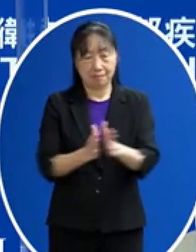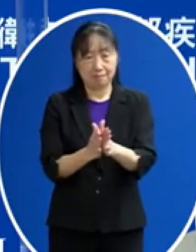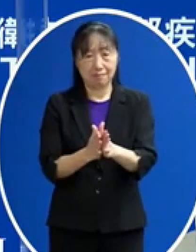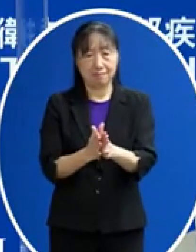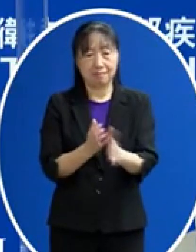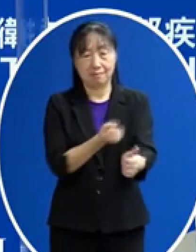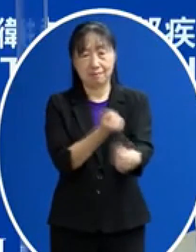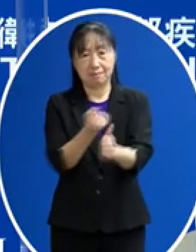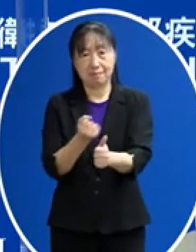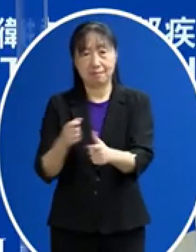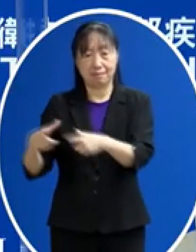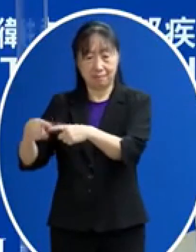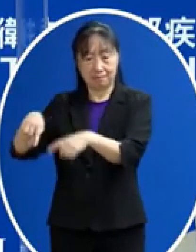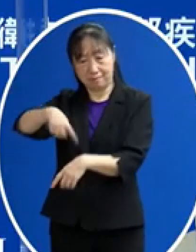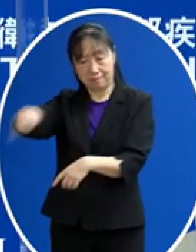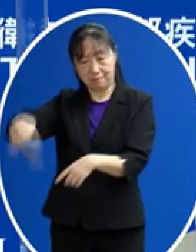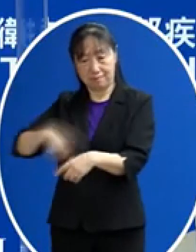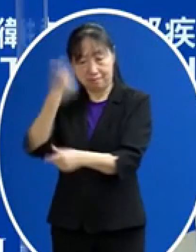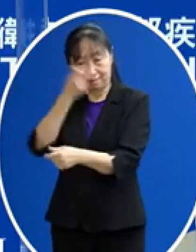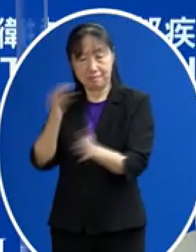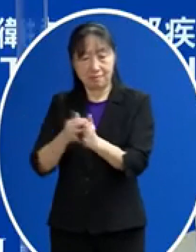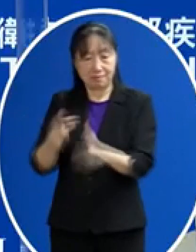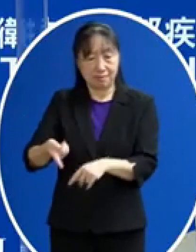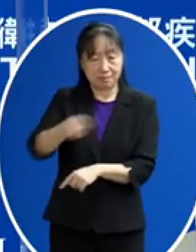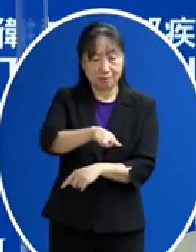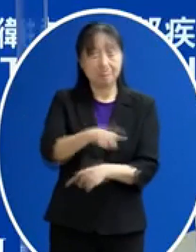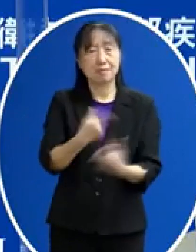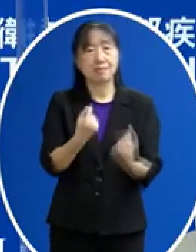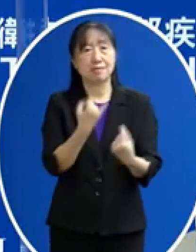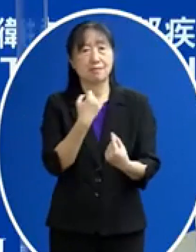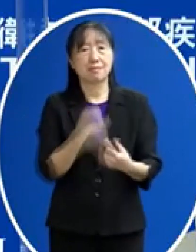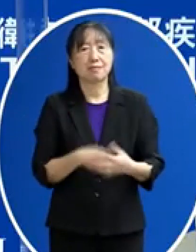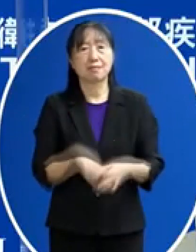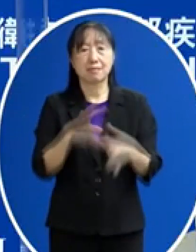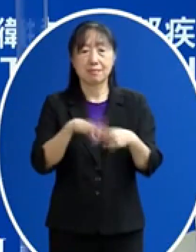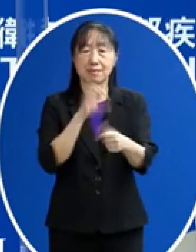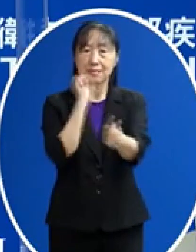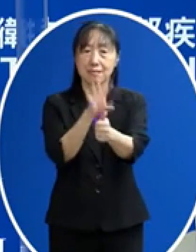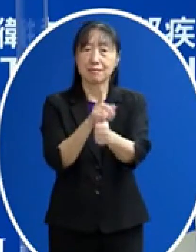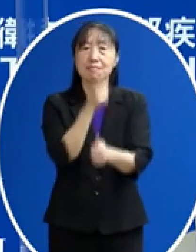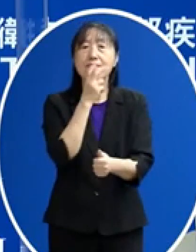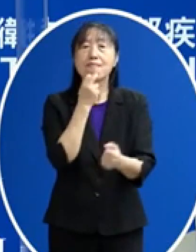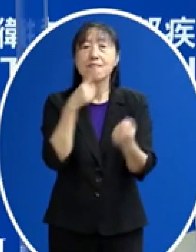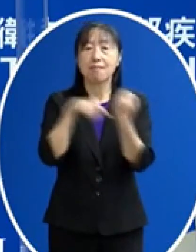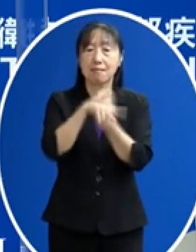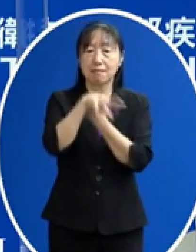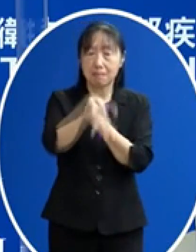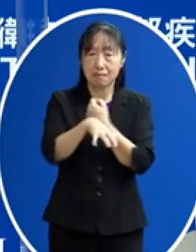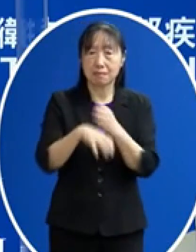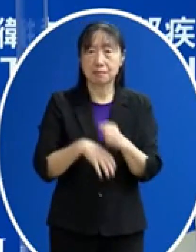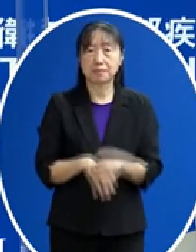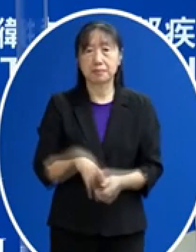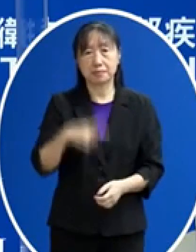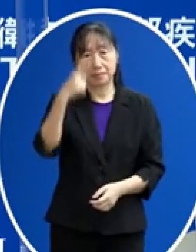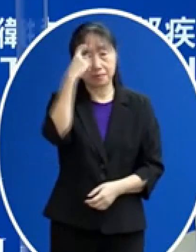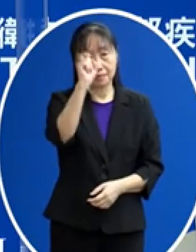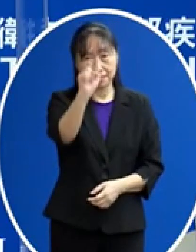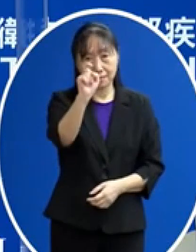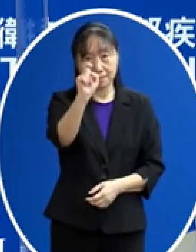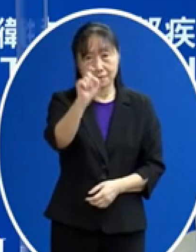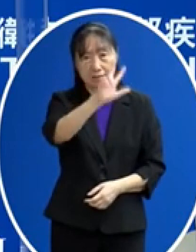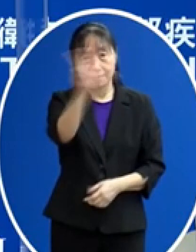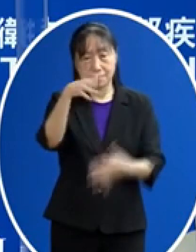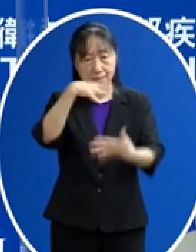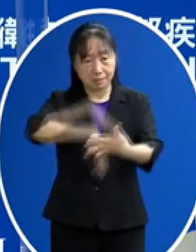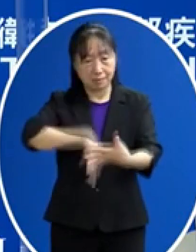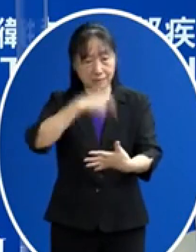的人也能够阻止住。那我们还也要求中央研究院10日内提出调查